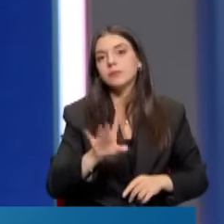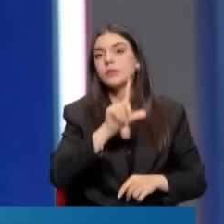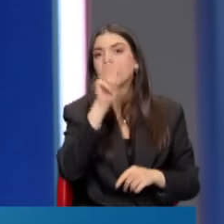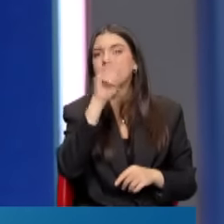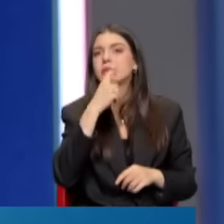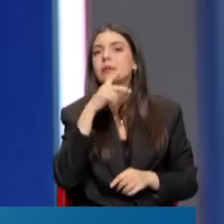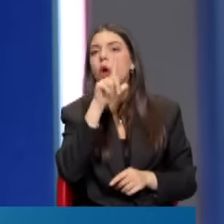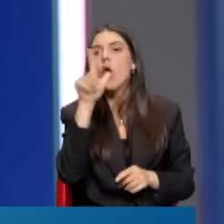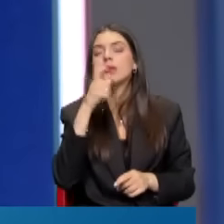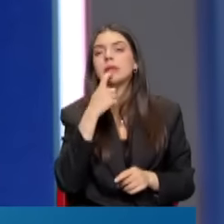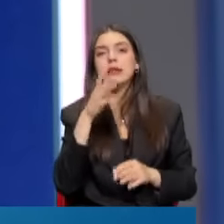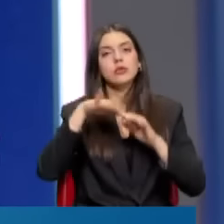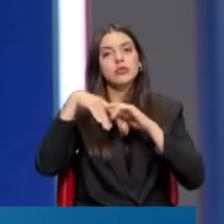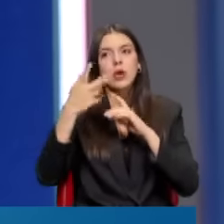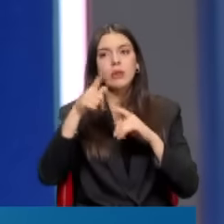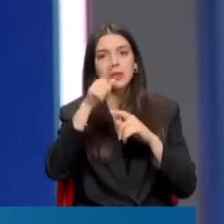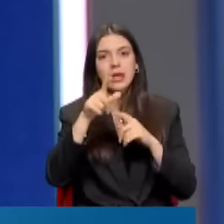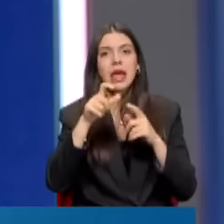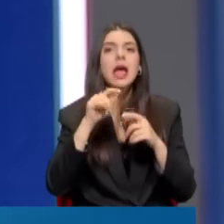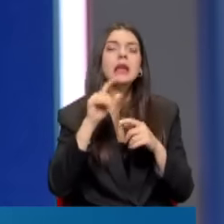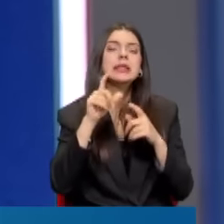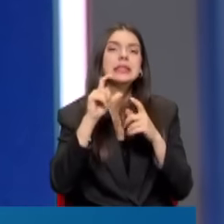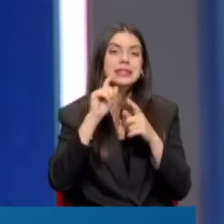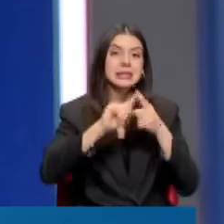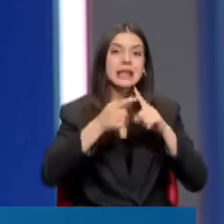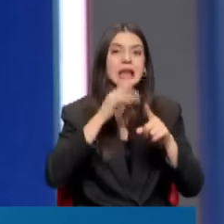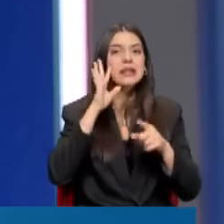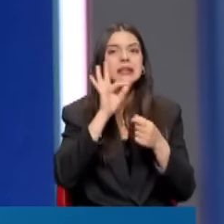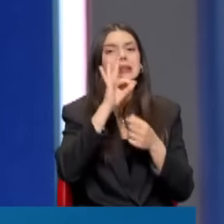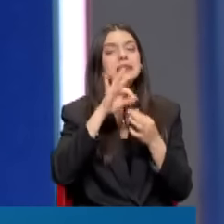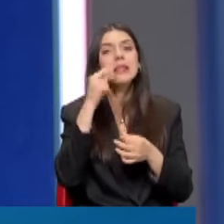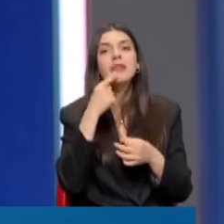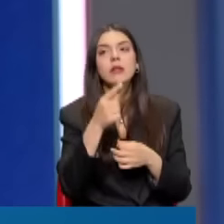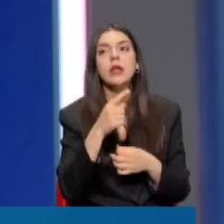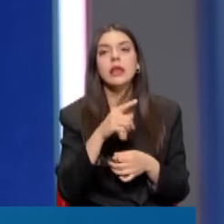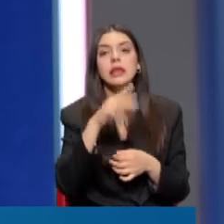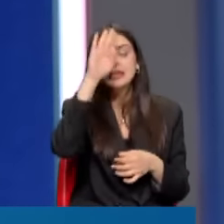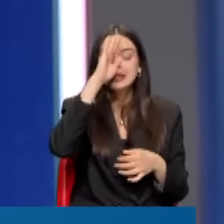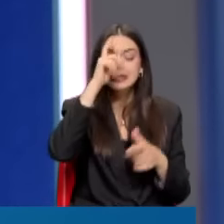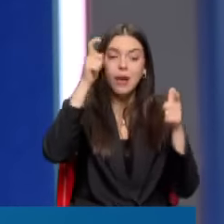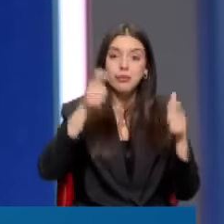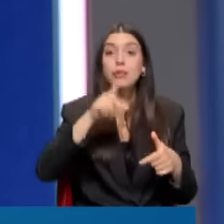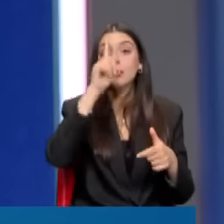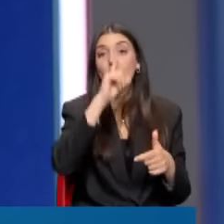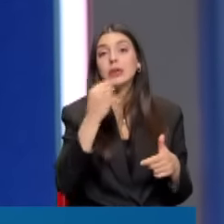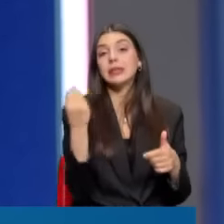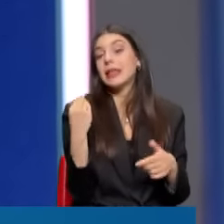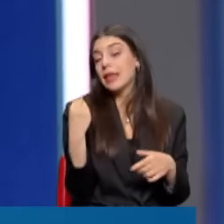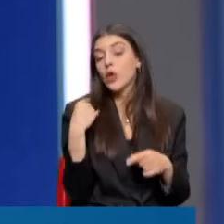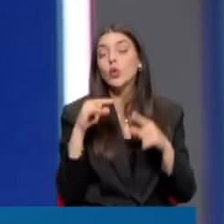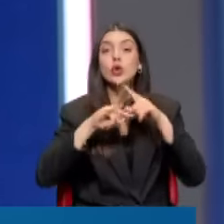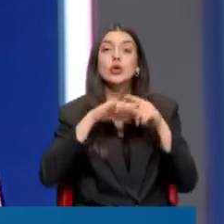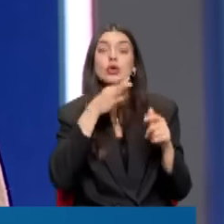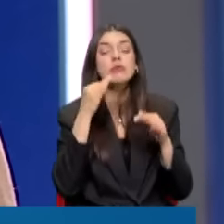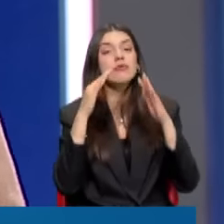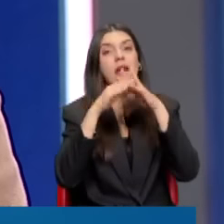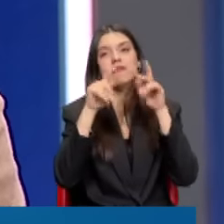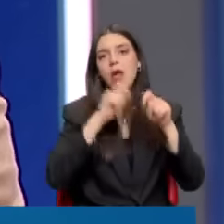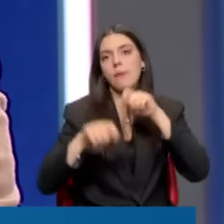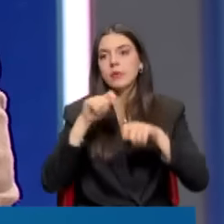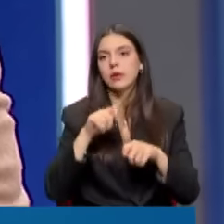siyasetçilerimiz mitinglerde bunu vaad edecekler işte İstanbul'a 100 yeni huzurevi yaptık Şimdi bugünden Hazırlık yapmak